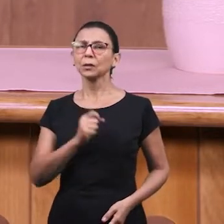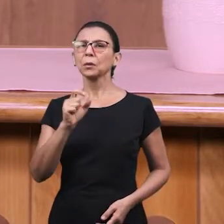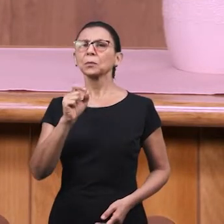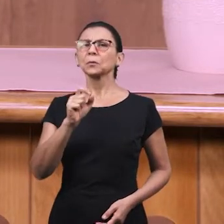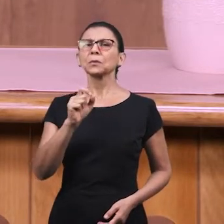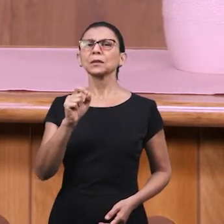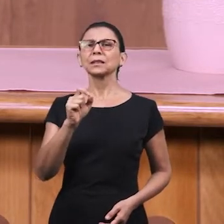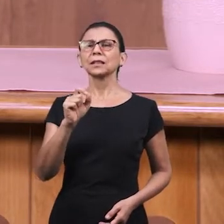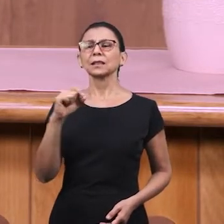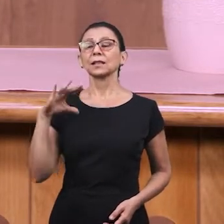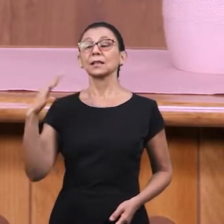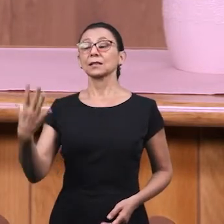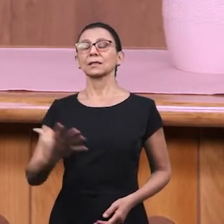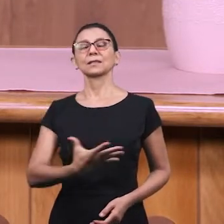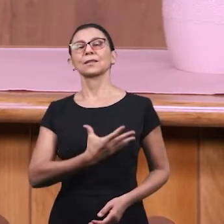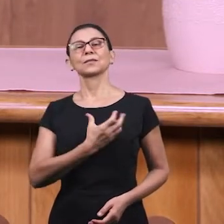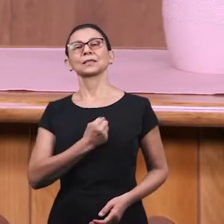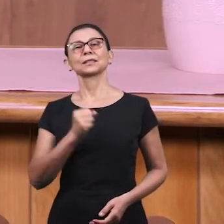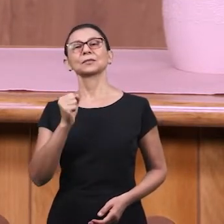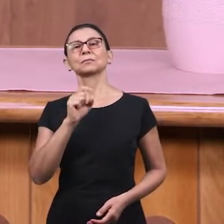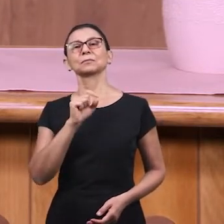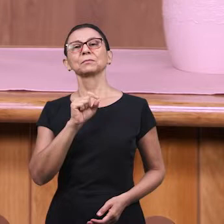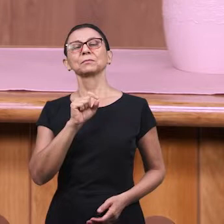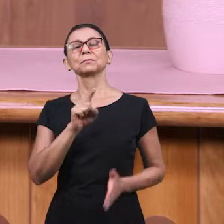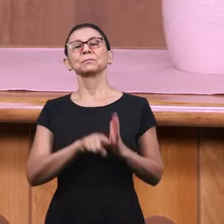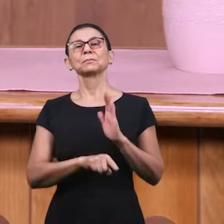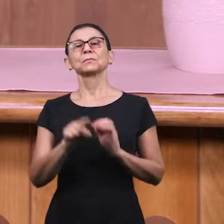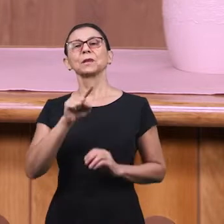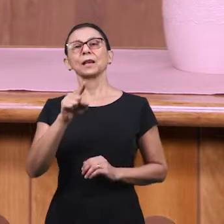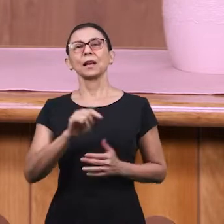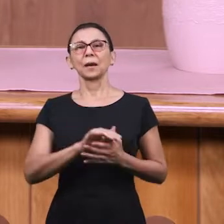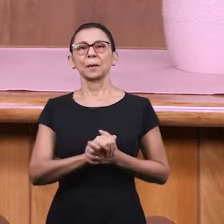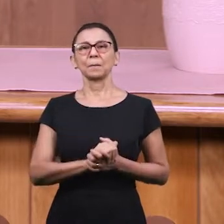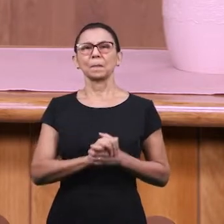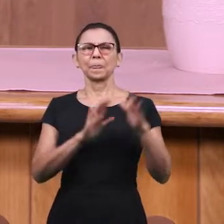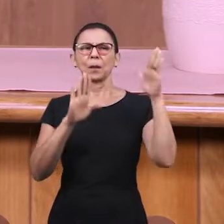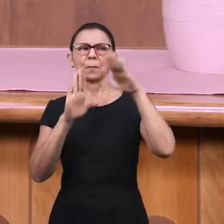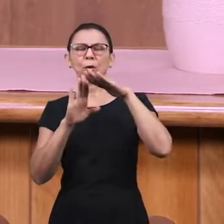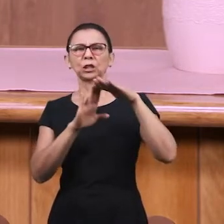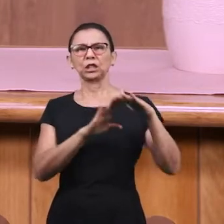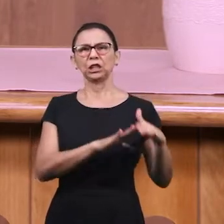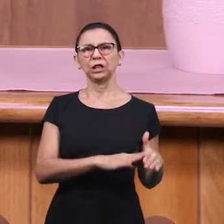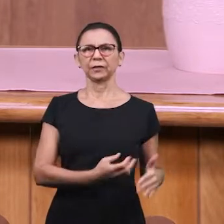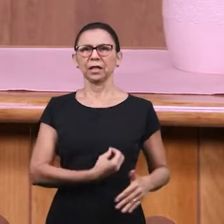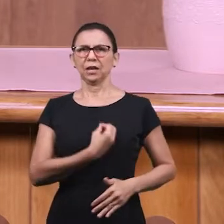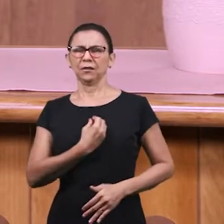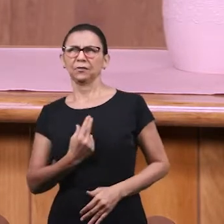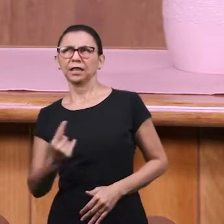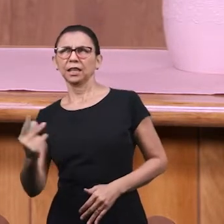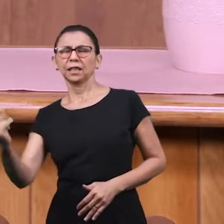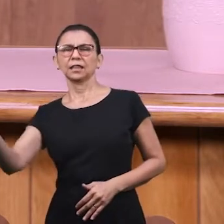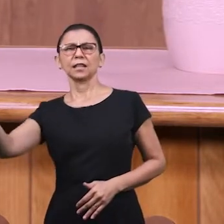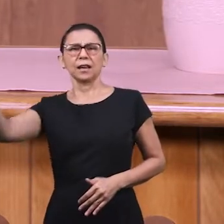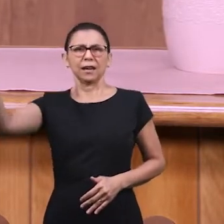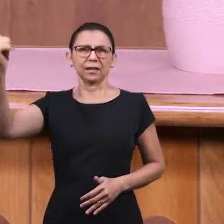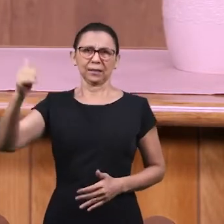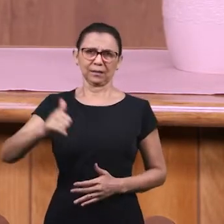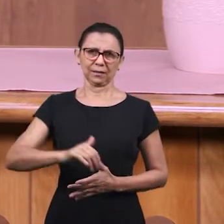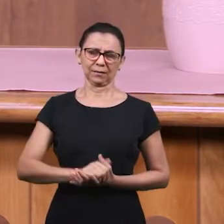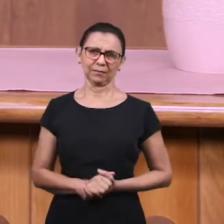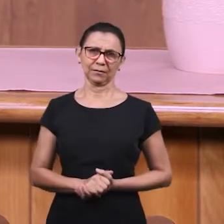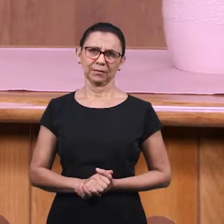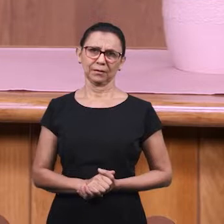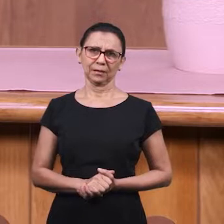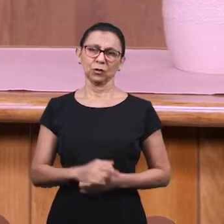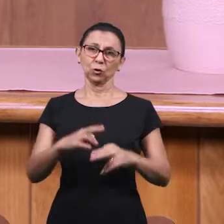Что такое спасение? Спасение – это избавление, вечная жизнь, то, для чего он